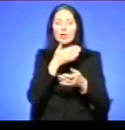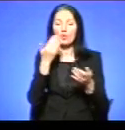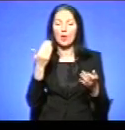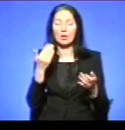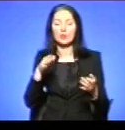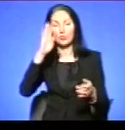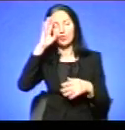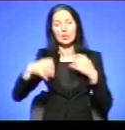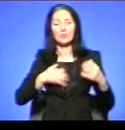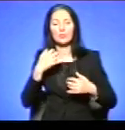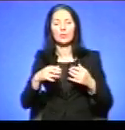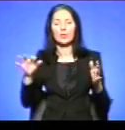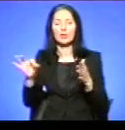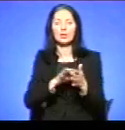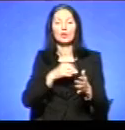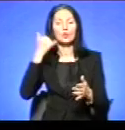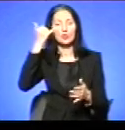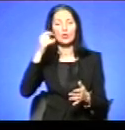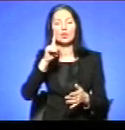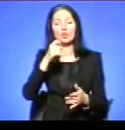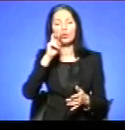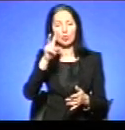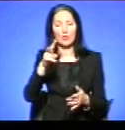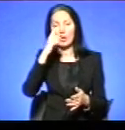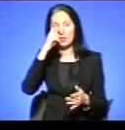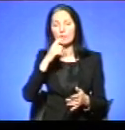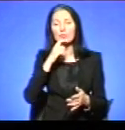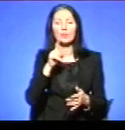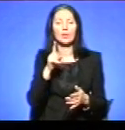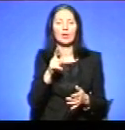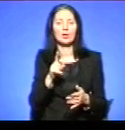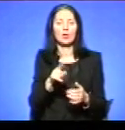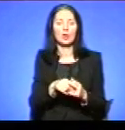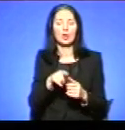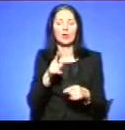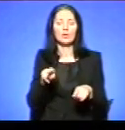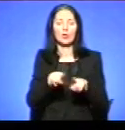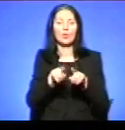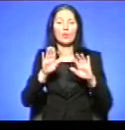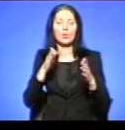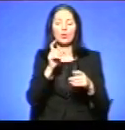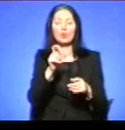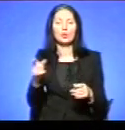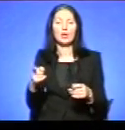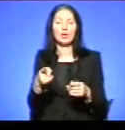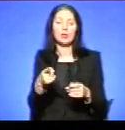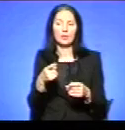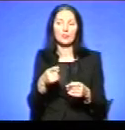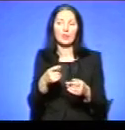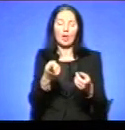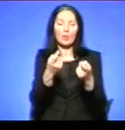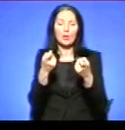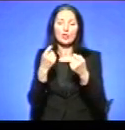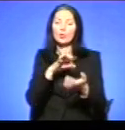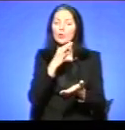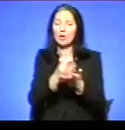паніку, відразу телефонує на лінію 102, не розібравшись зовсім ні в чому. В такому випадку людей притягують до відповідальності, які звертаються на лінію